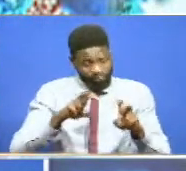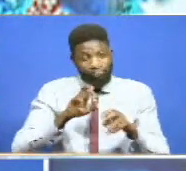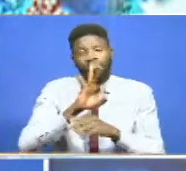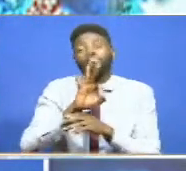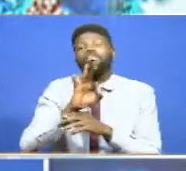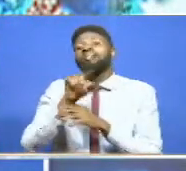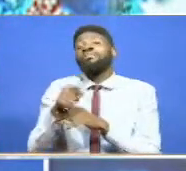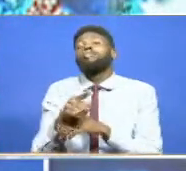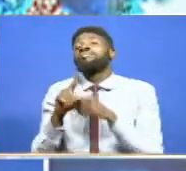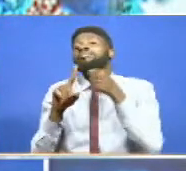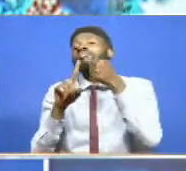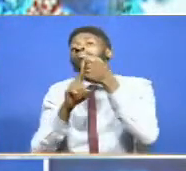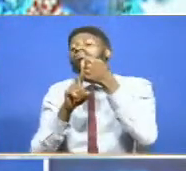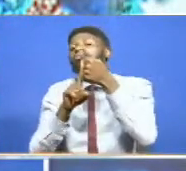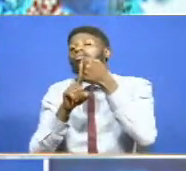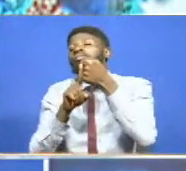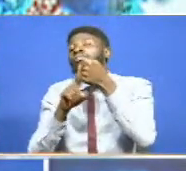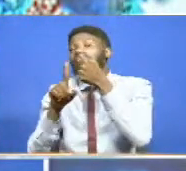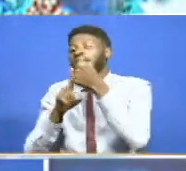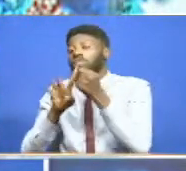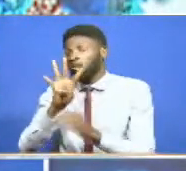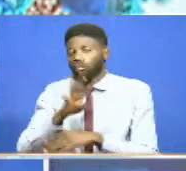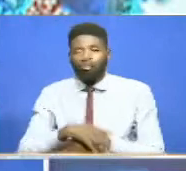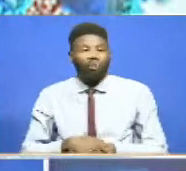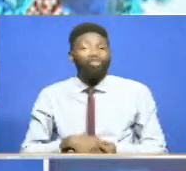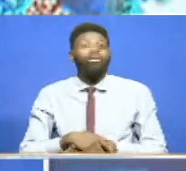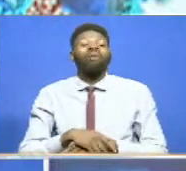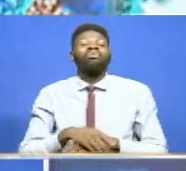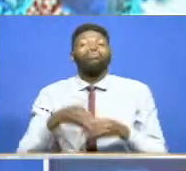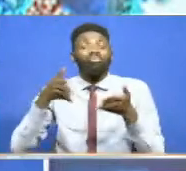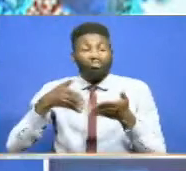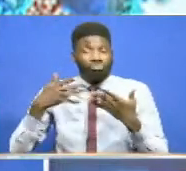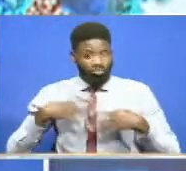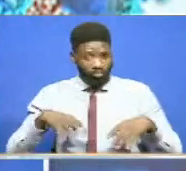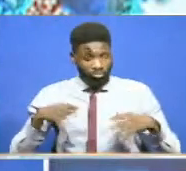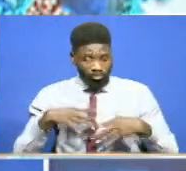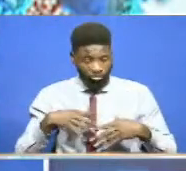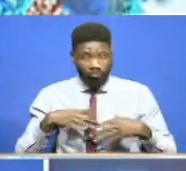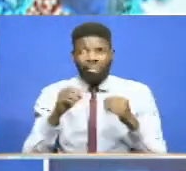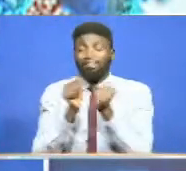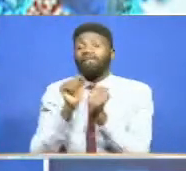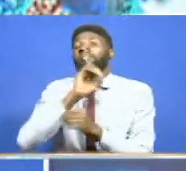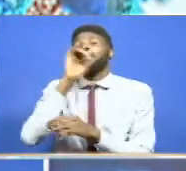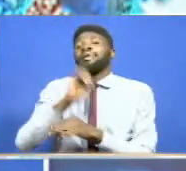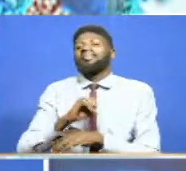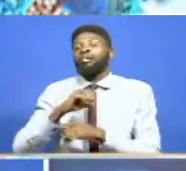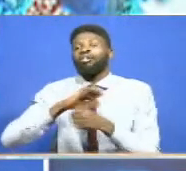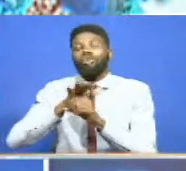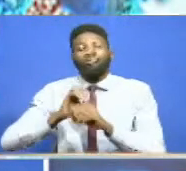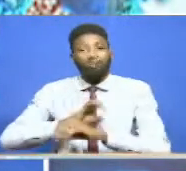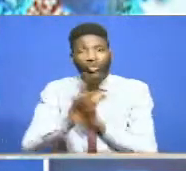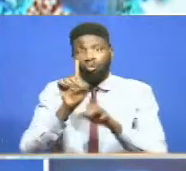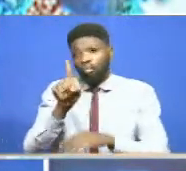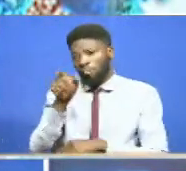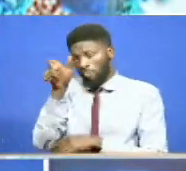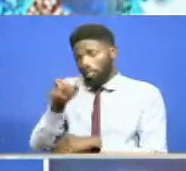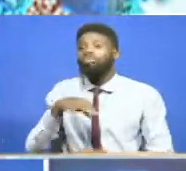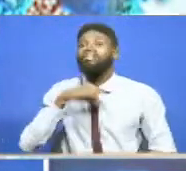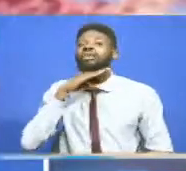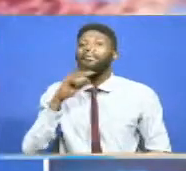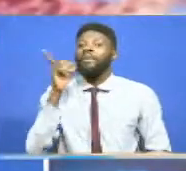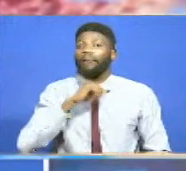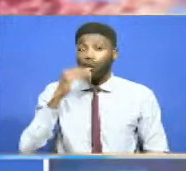3664. Kufikia leo kiwango cha maambukizi nchini ni 10%, huku mtu mmoja akipoteza maisha yake kutokana na ugonjwa wa